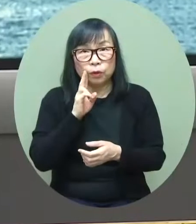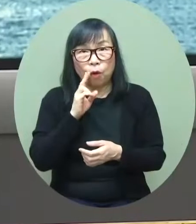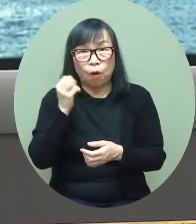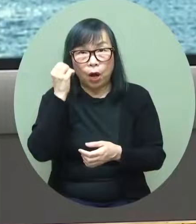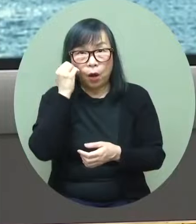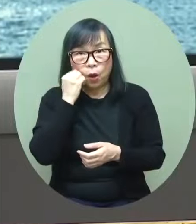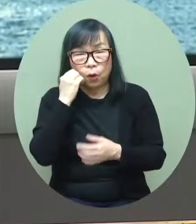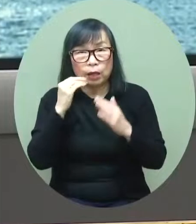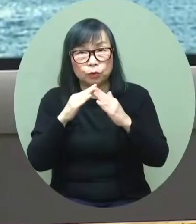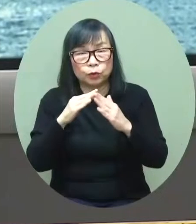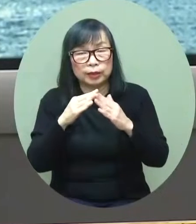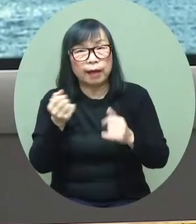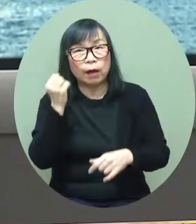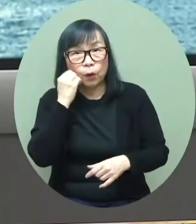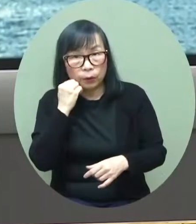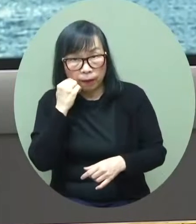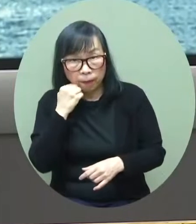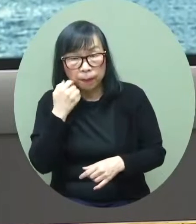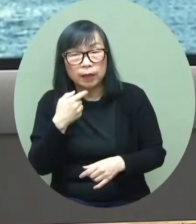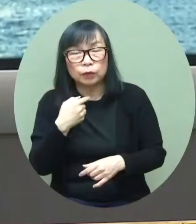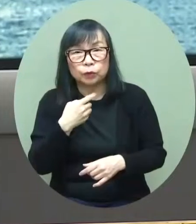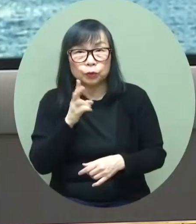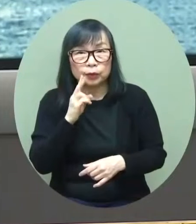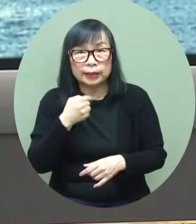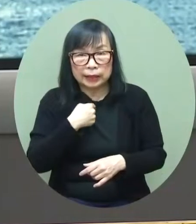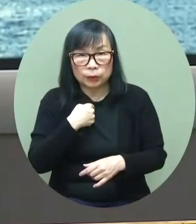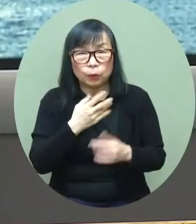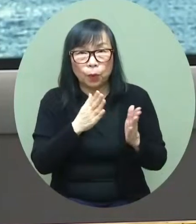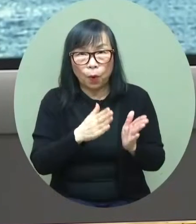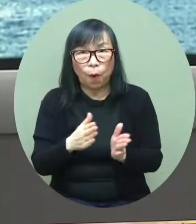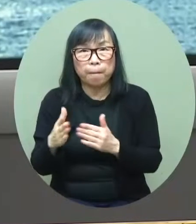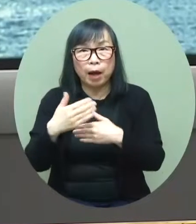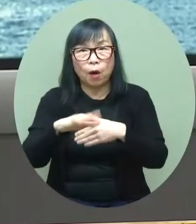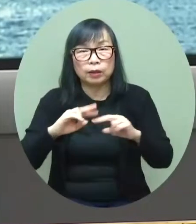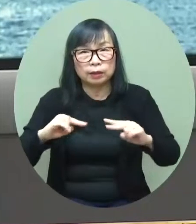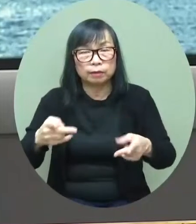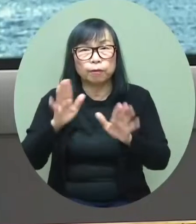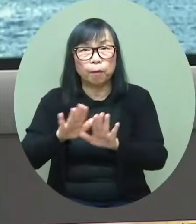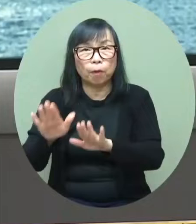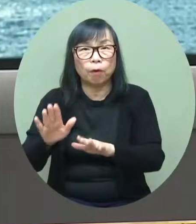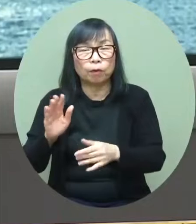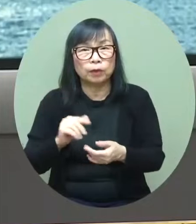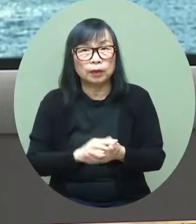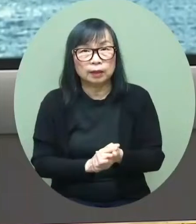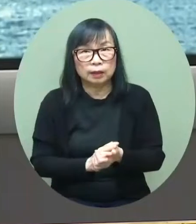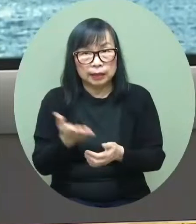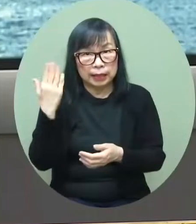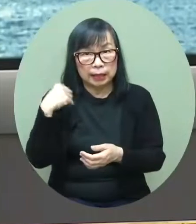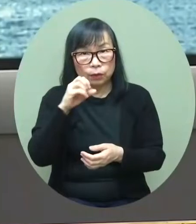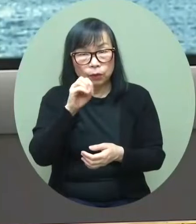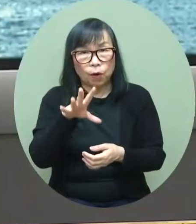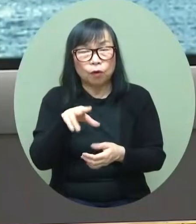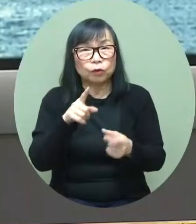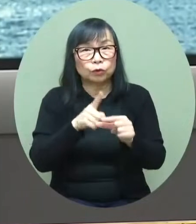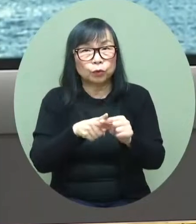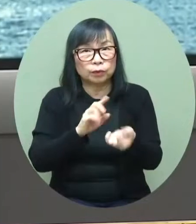舍嘅院友咧，咁我哋都如果需要嘅時候都會安排呢個外展服務。另外，亦都如之前提過，就係嗰個中